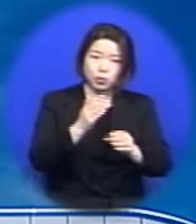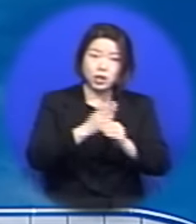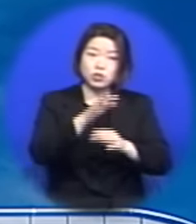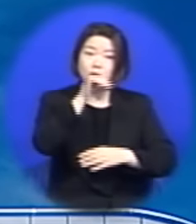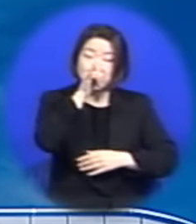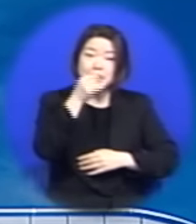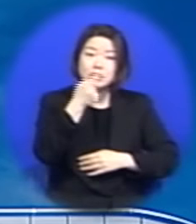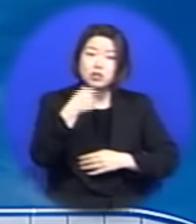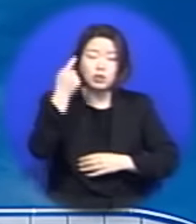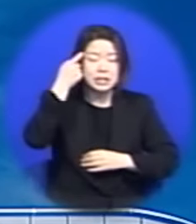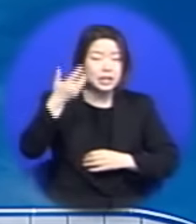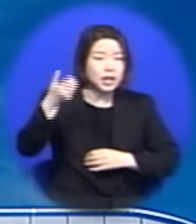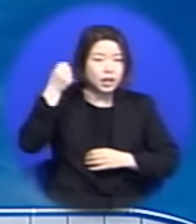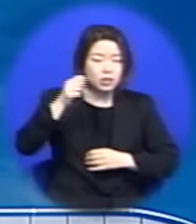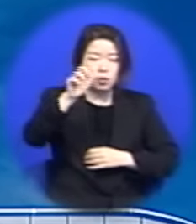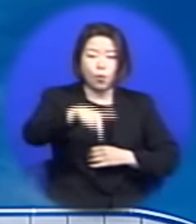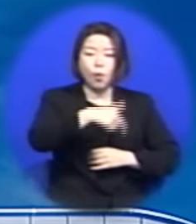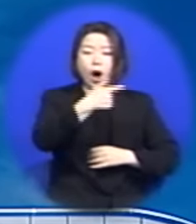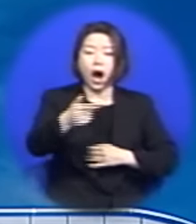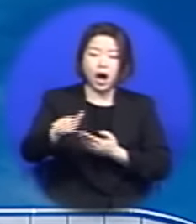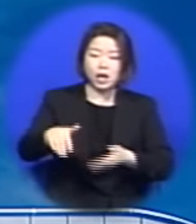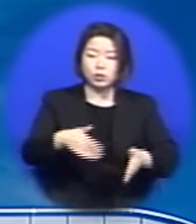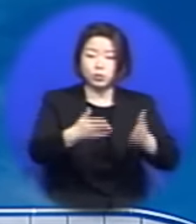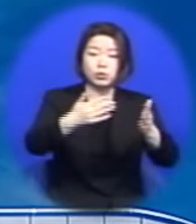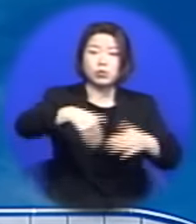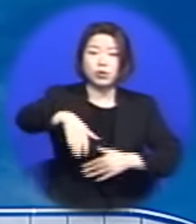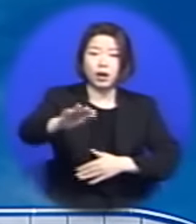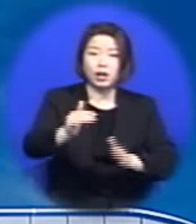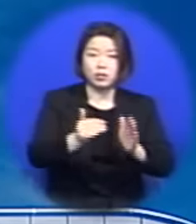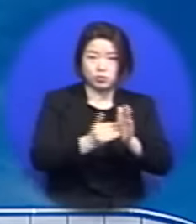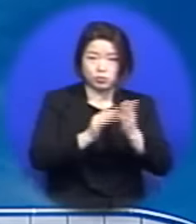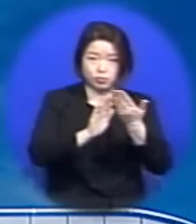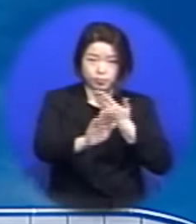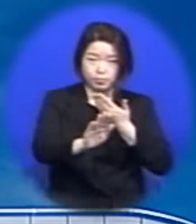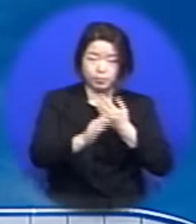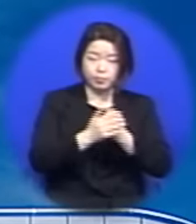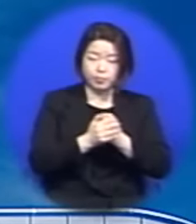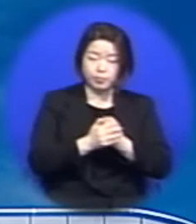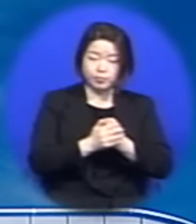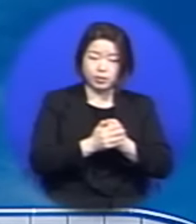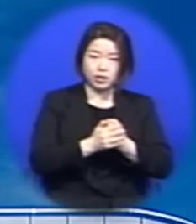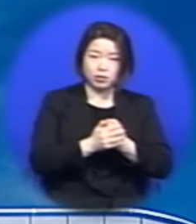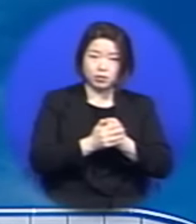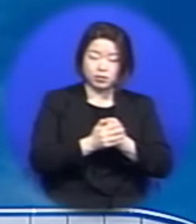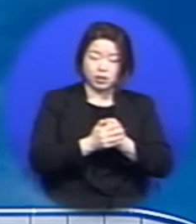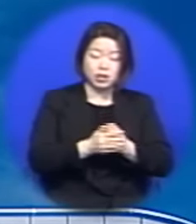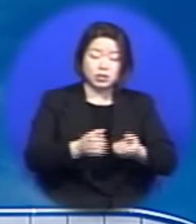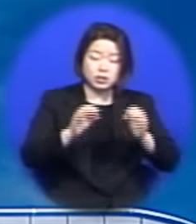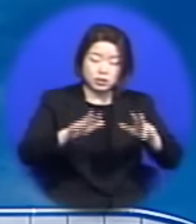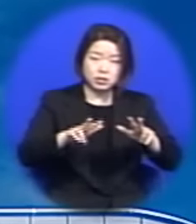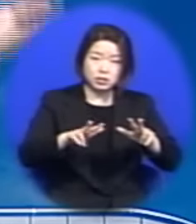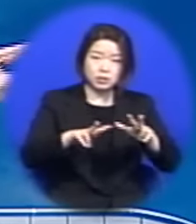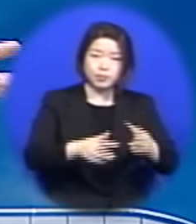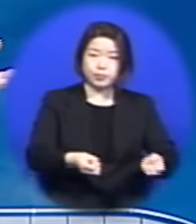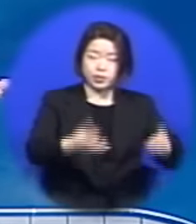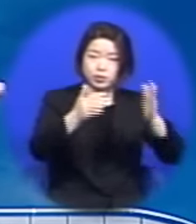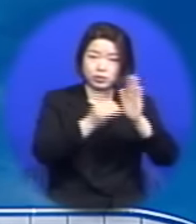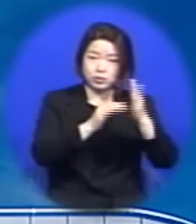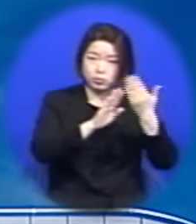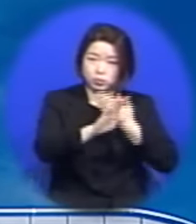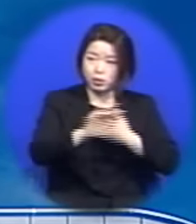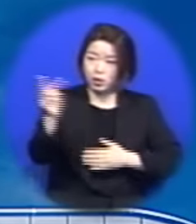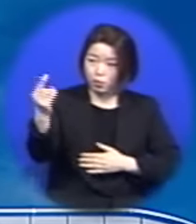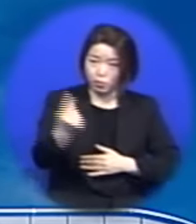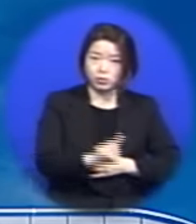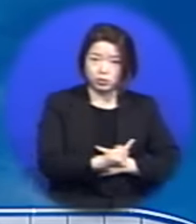생각하고 하기을 간 후 지금 절기를 지키고 내려오는 길입니다 우리 식으로 말하면 예배드리고